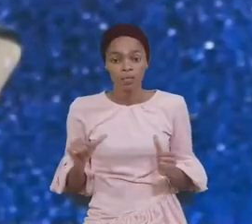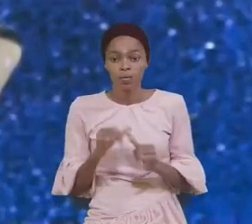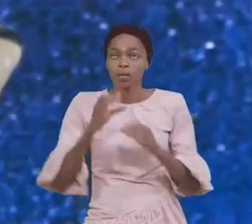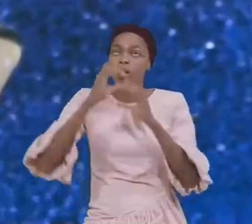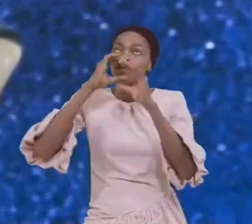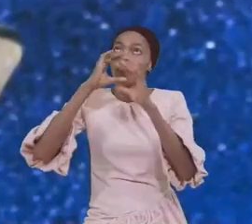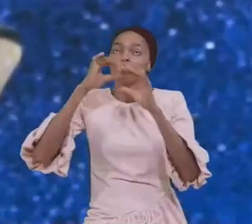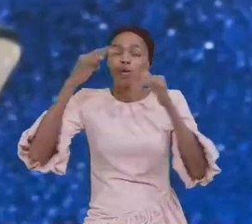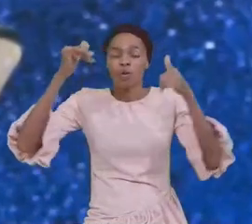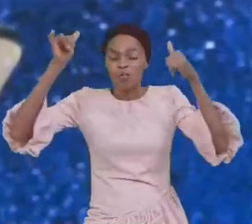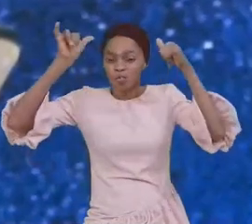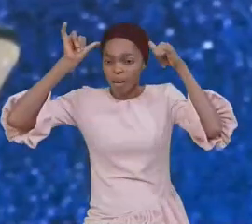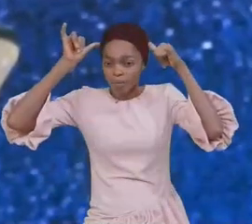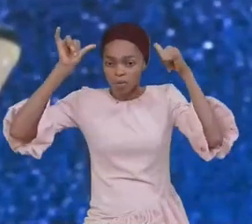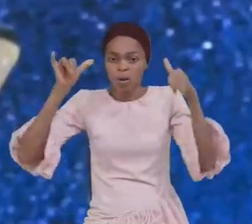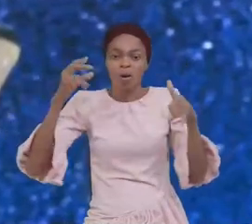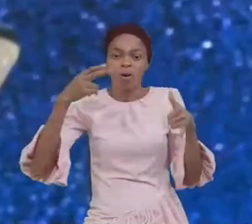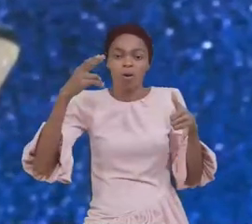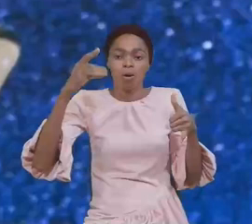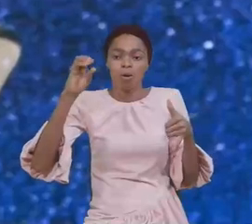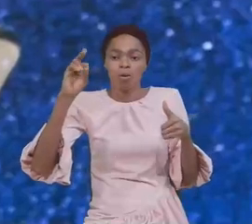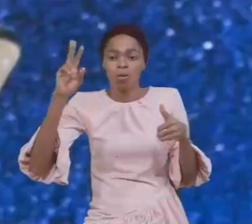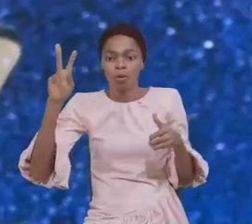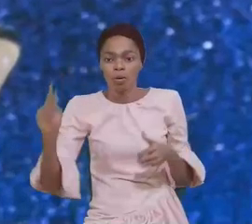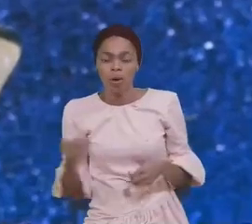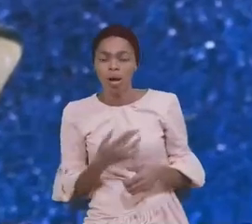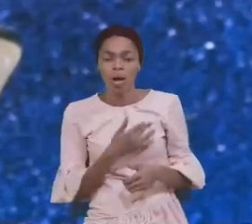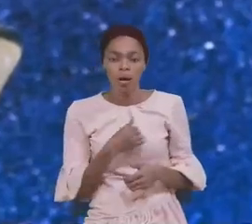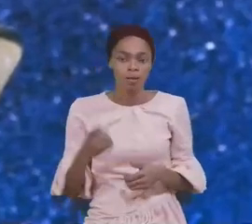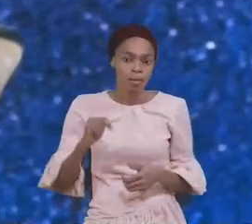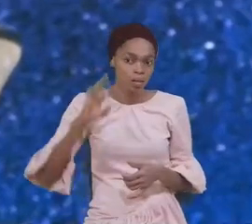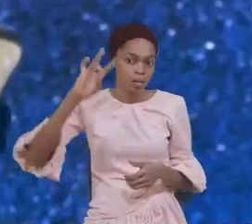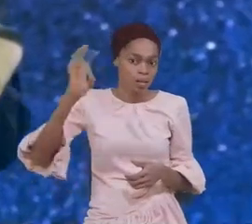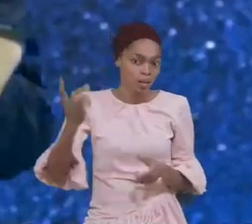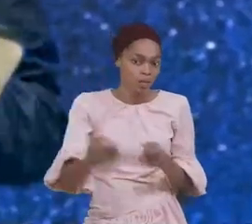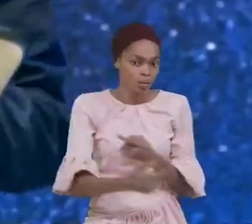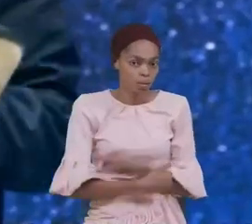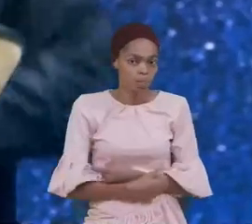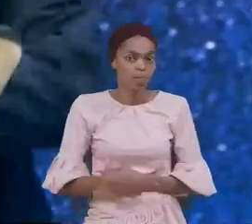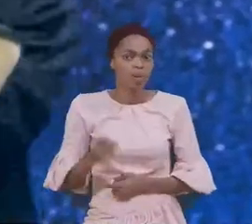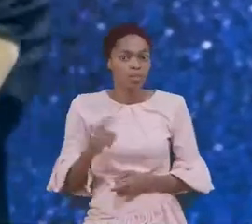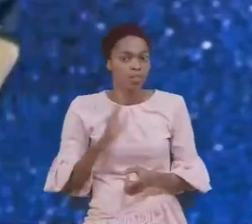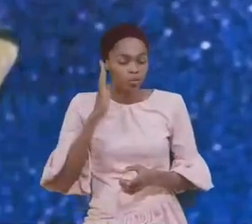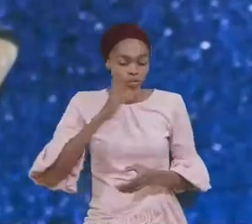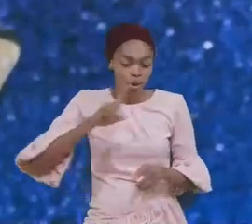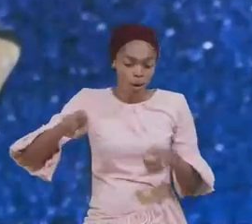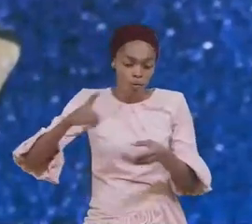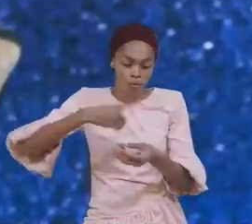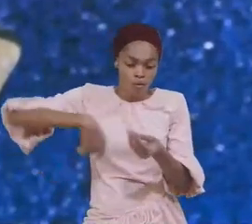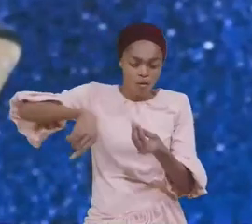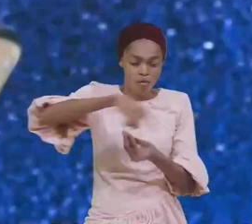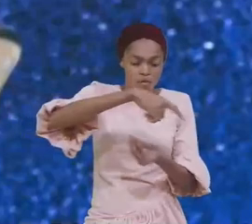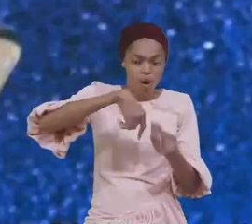Le 7e jour, vous ferez sept fois le